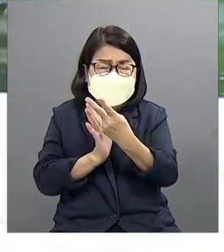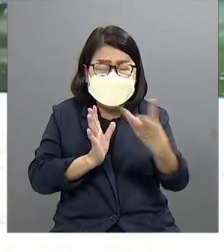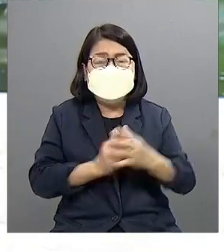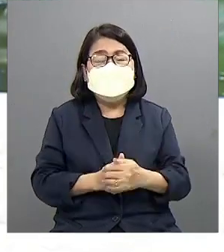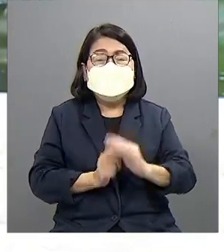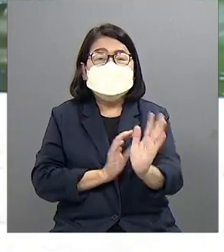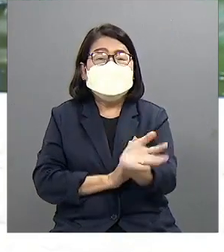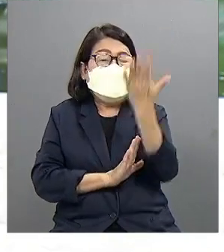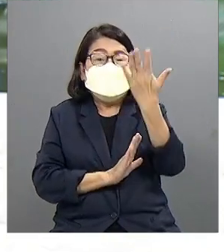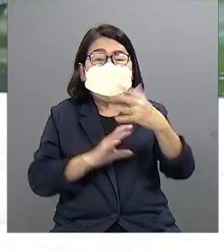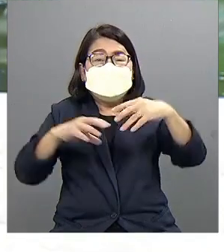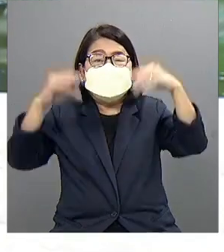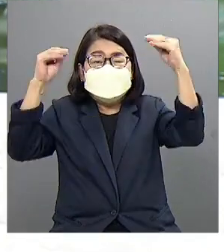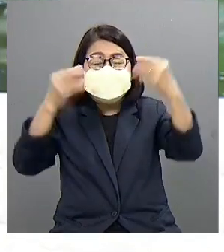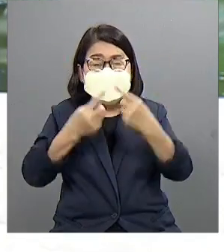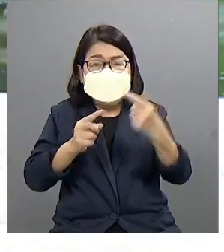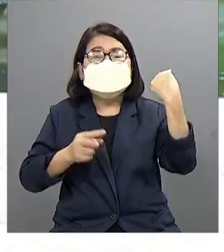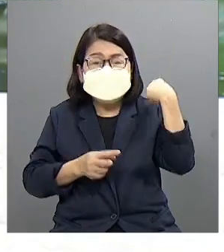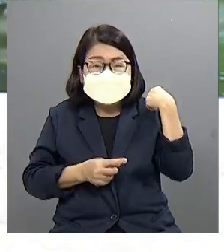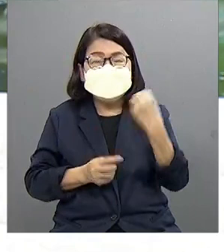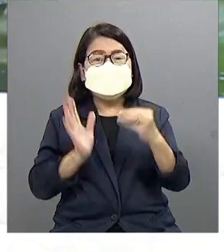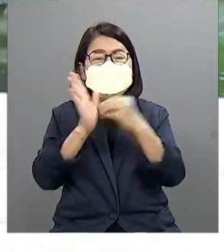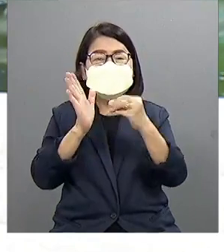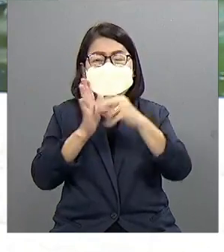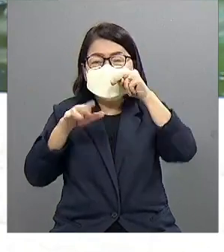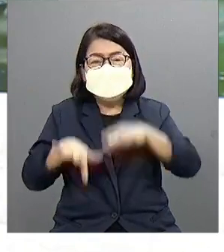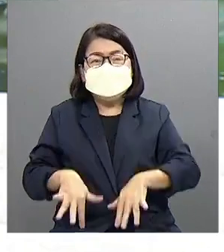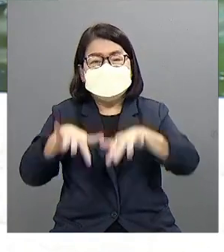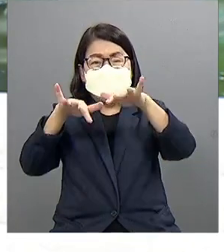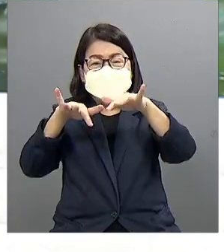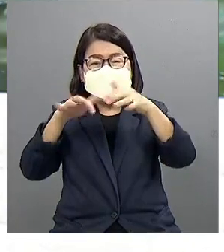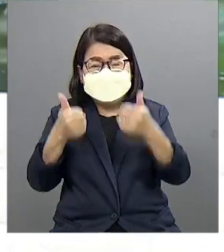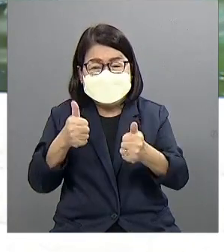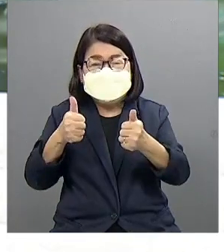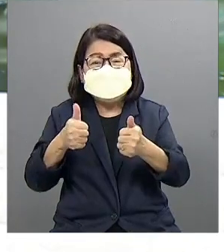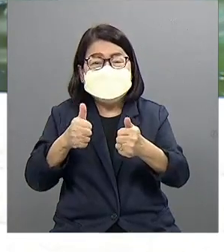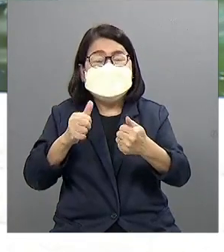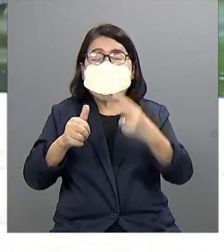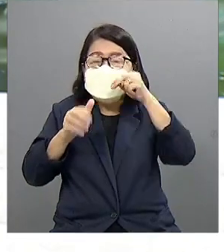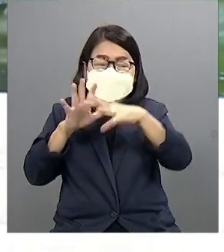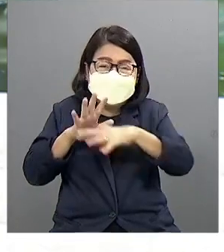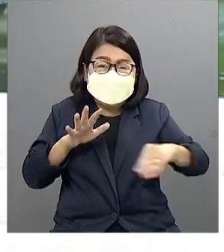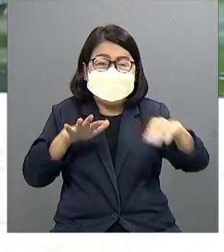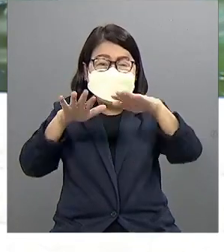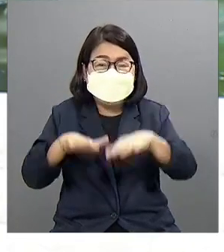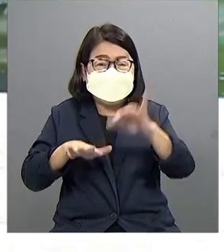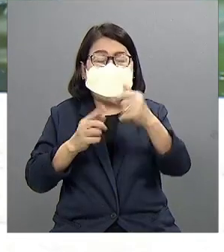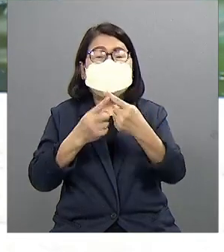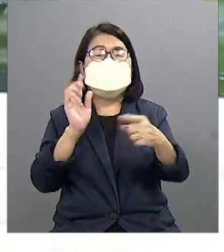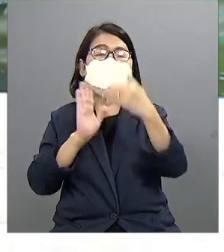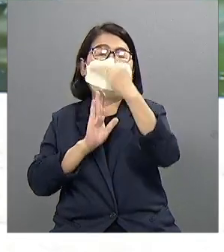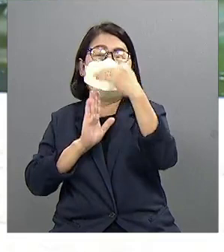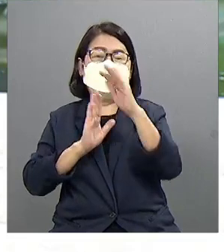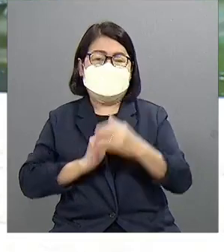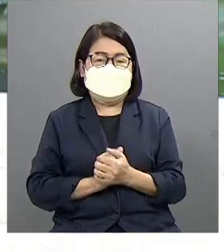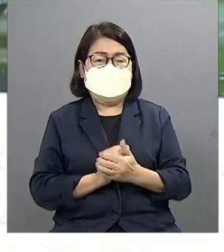ที่ในกรุงเทพมหานครที่น้ำท่วมรอการระบายอยู่นะคะในขณะที่ต่างจังหวัดนั้นนะคะอย่างภาคเหนือเนี่ยต้นสัปดาห์ที่ผ่านมา